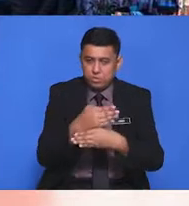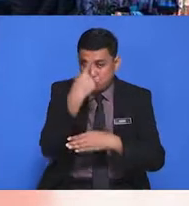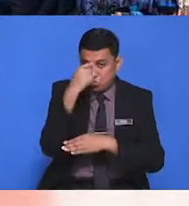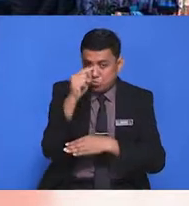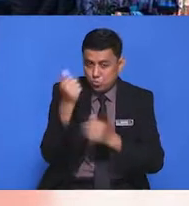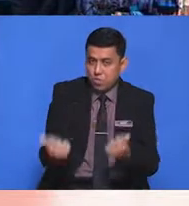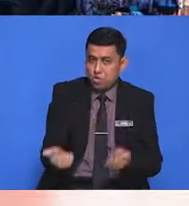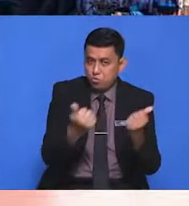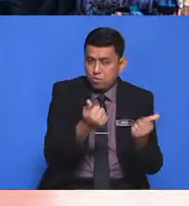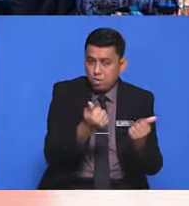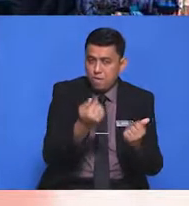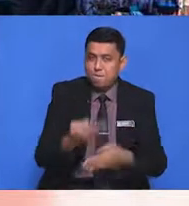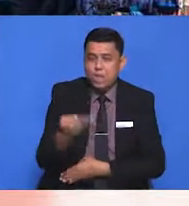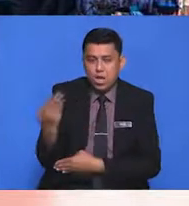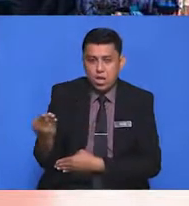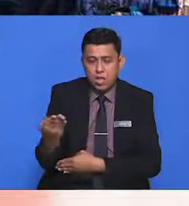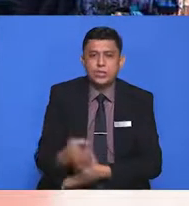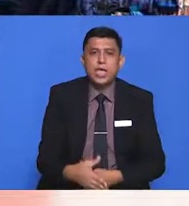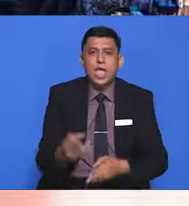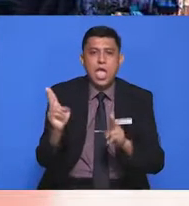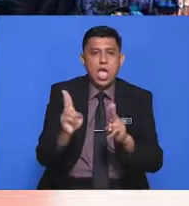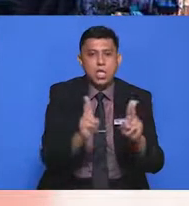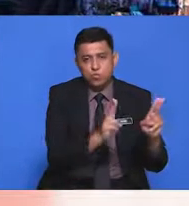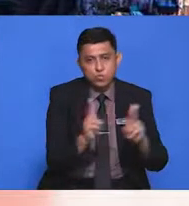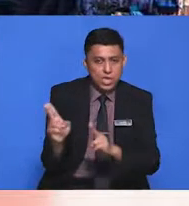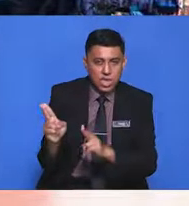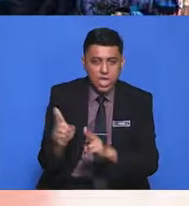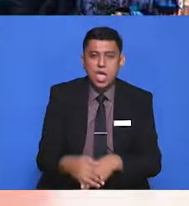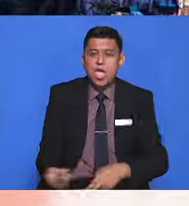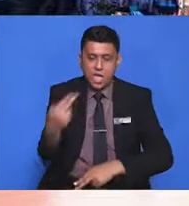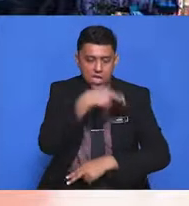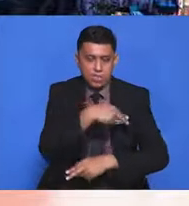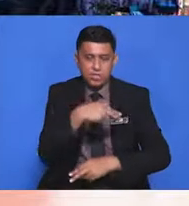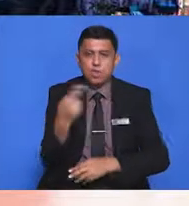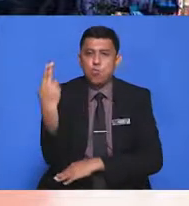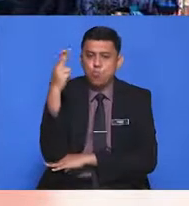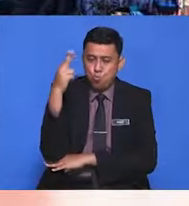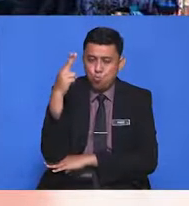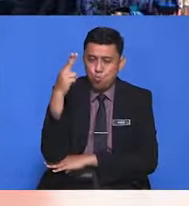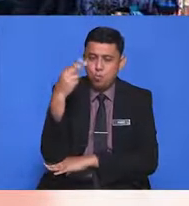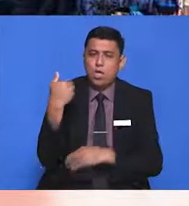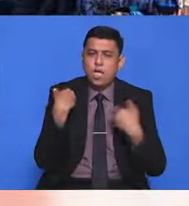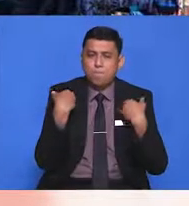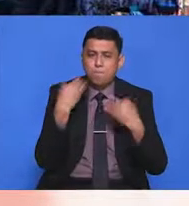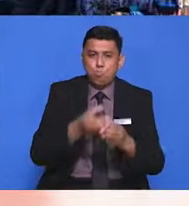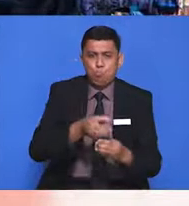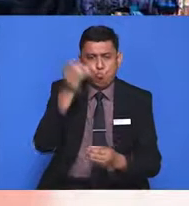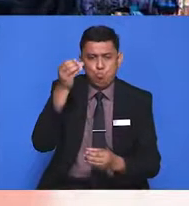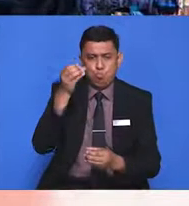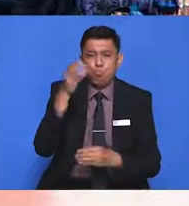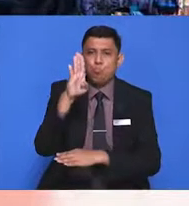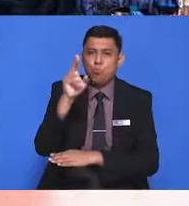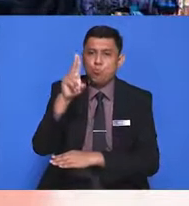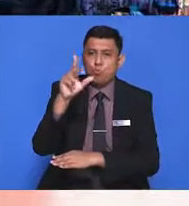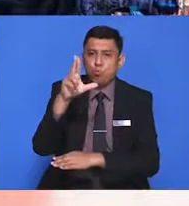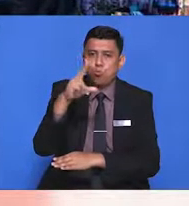mengangkut barangan pukal serta menghanyutkan hasil hutan seperti buluh betung yang diperolehi dari kawasan pedalaman.